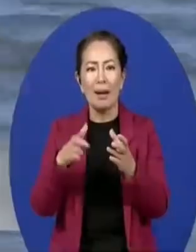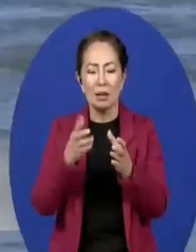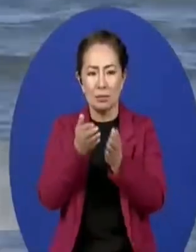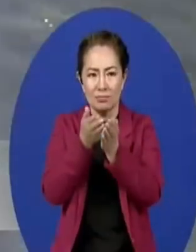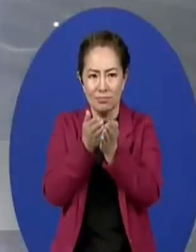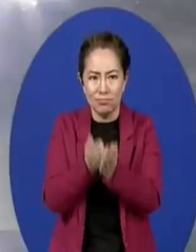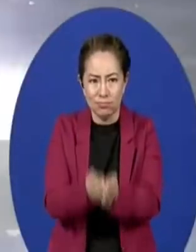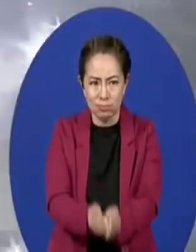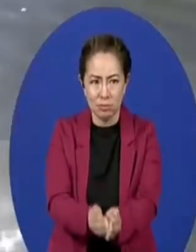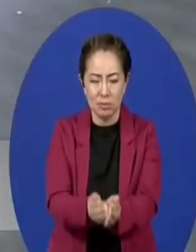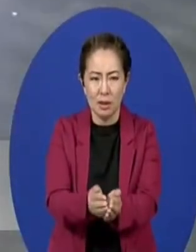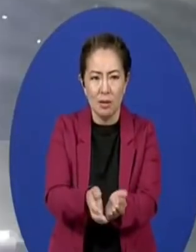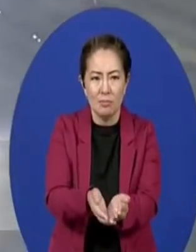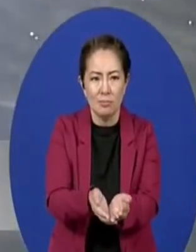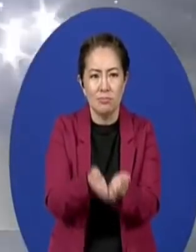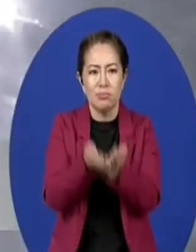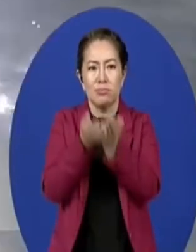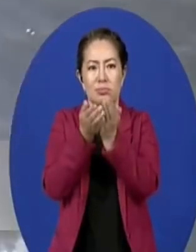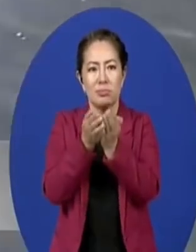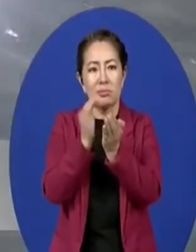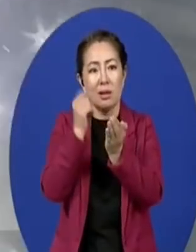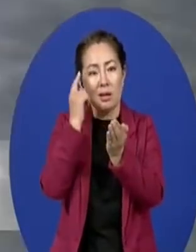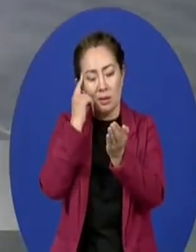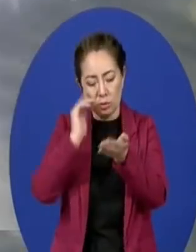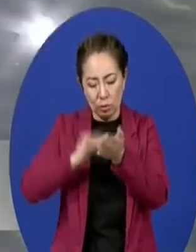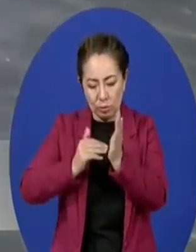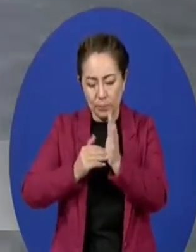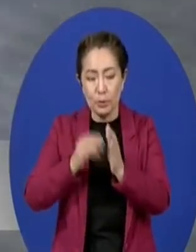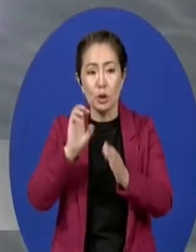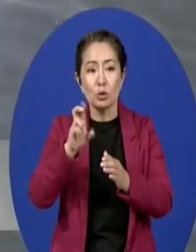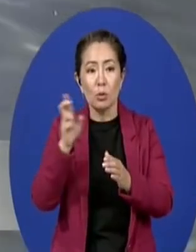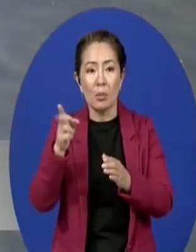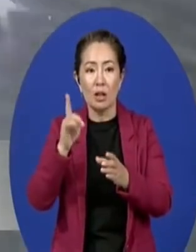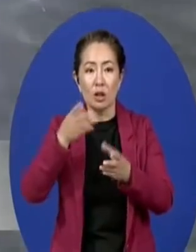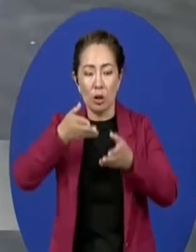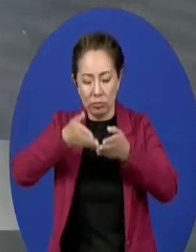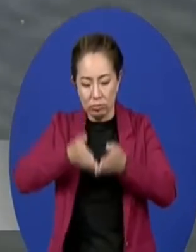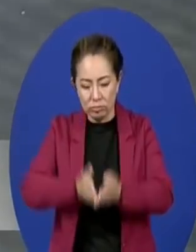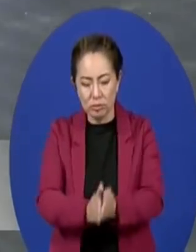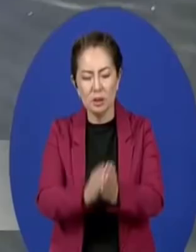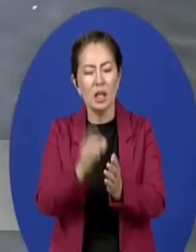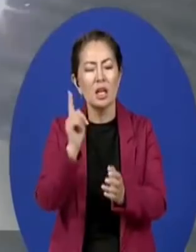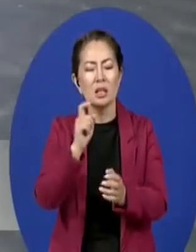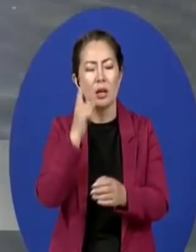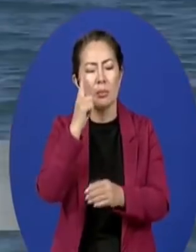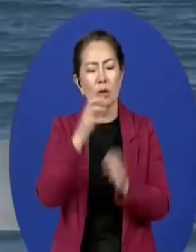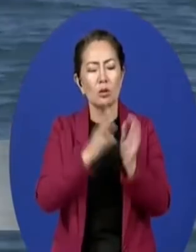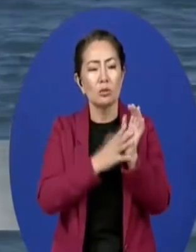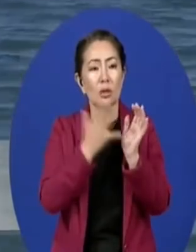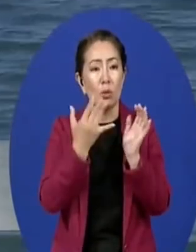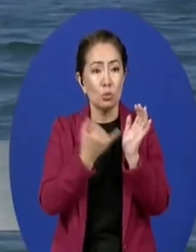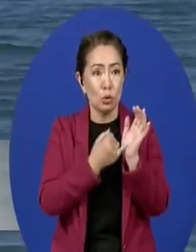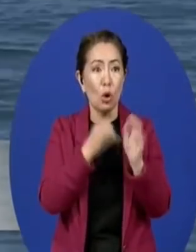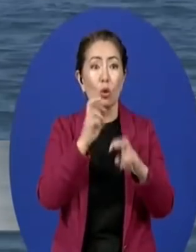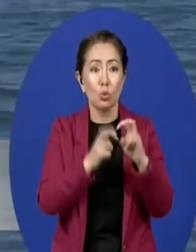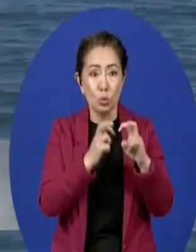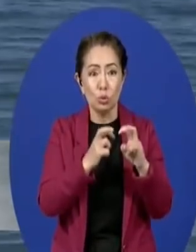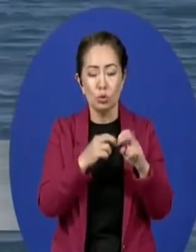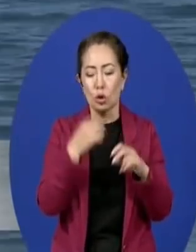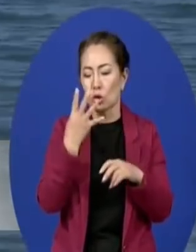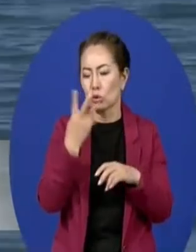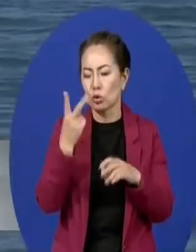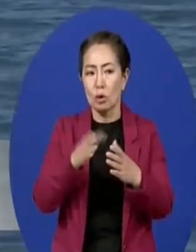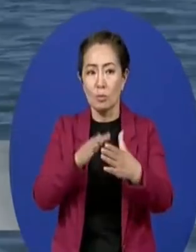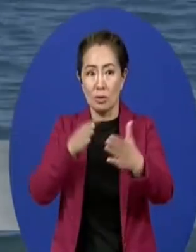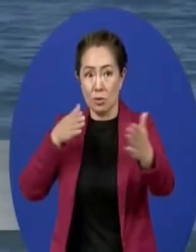татан гаргах төлөвлөгөө боловсруулахаар хурдсан байна. Живсэн Сүхбаатар хөлөг онгоц 1956 онд Орсын албаны улсад үйлдвэрлэгдсэн